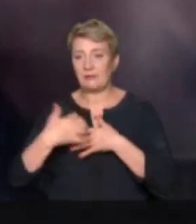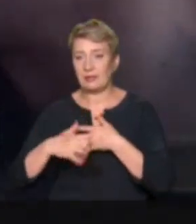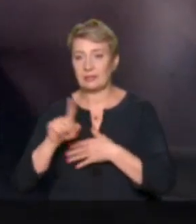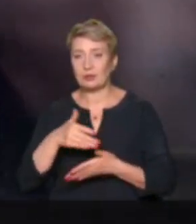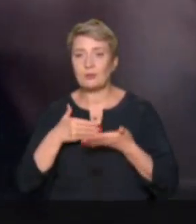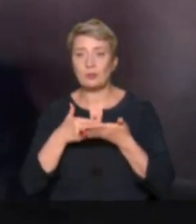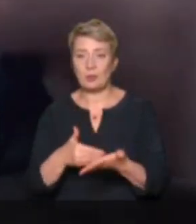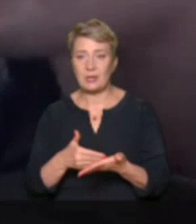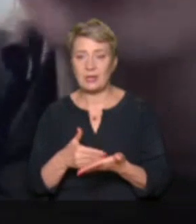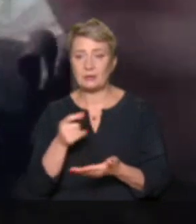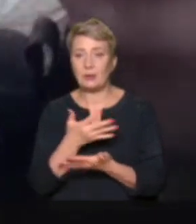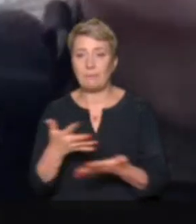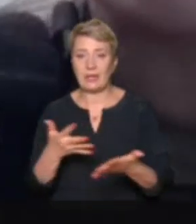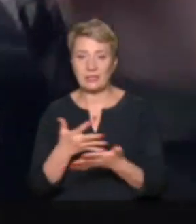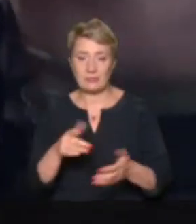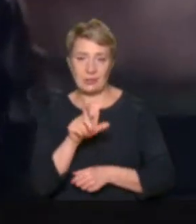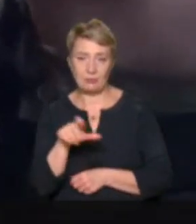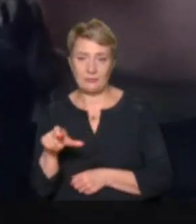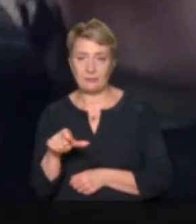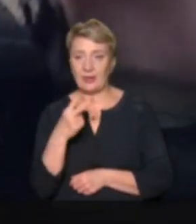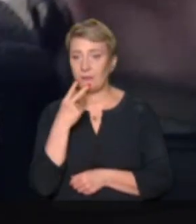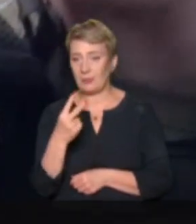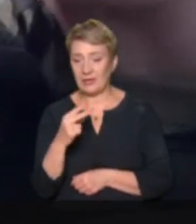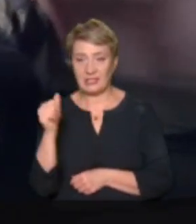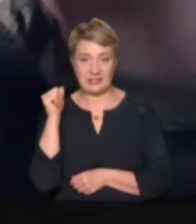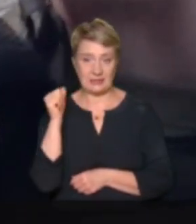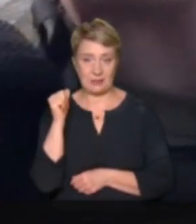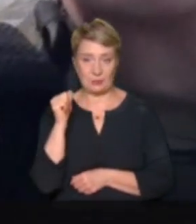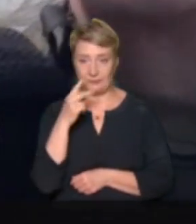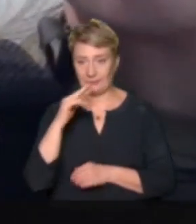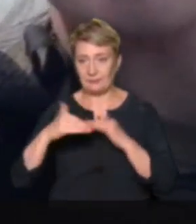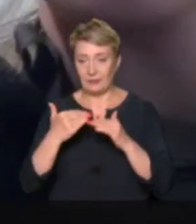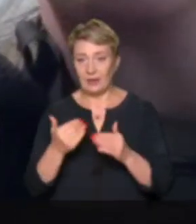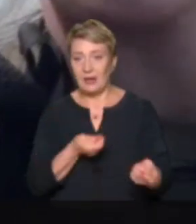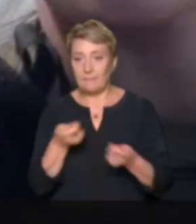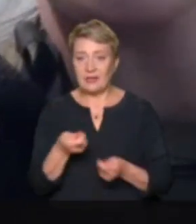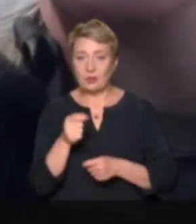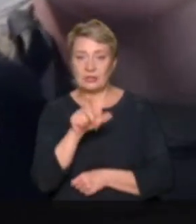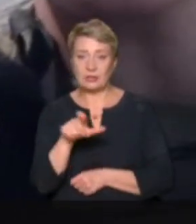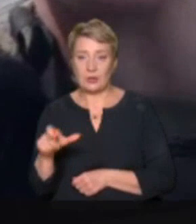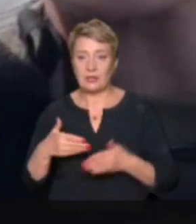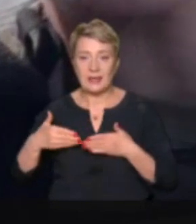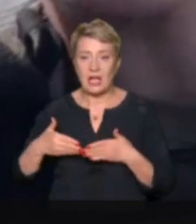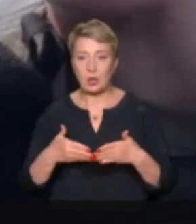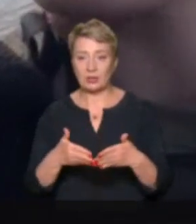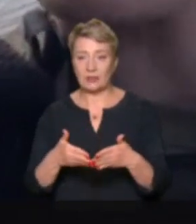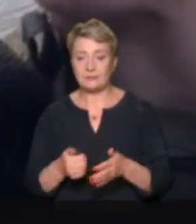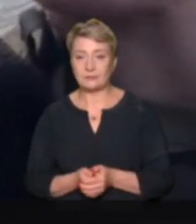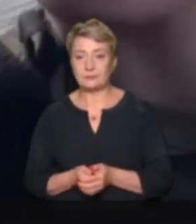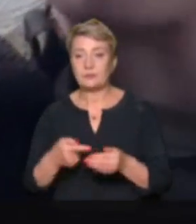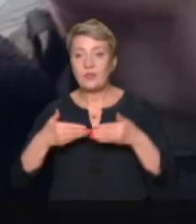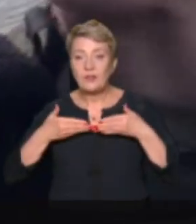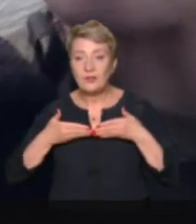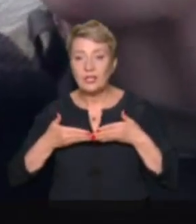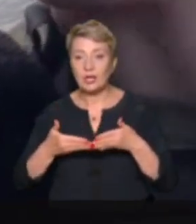якомога більшій кількості людей. Бачите, ось за моєю спиною ще привозять людей зараз на лодках. Тобто ці лодки, вони